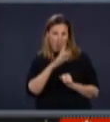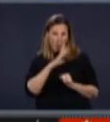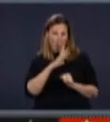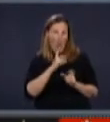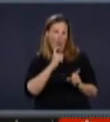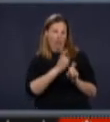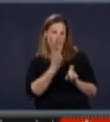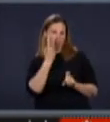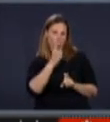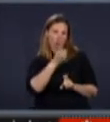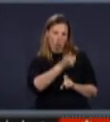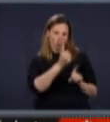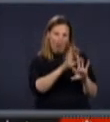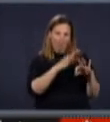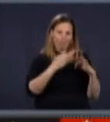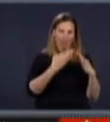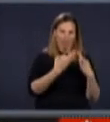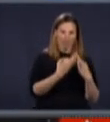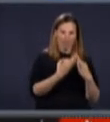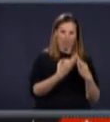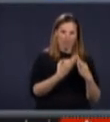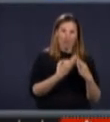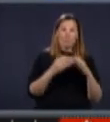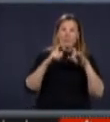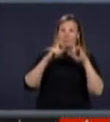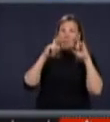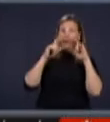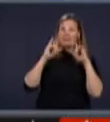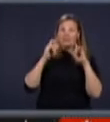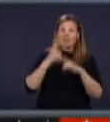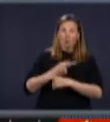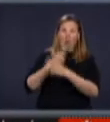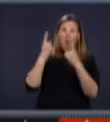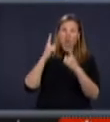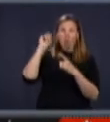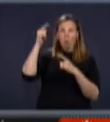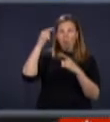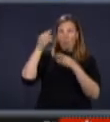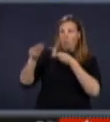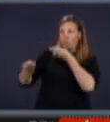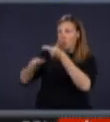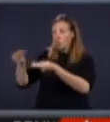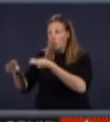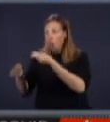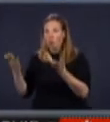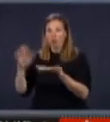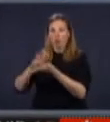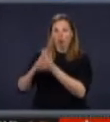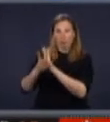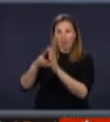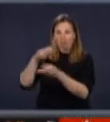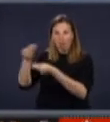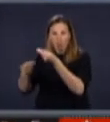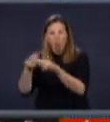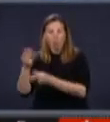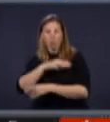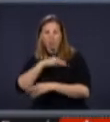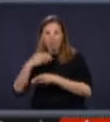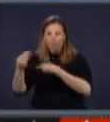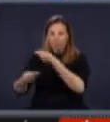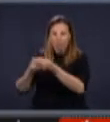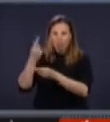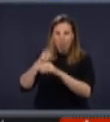puis laissons ceux, les masques qui seront disponibles par les entreprises, donnés par les municipalités pour un transport en